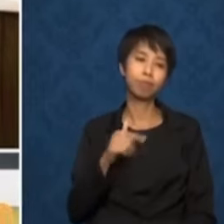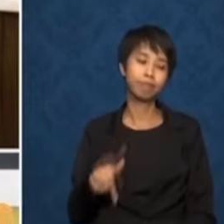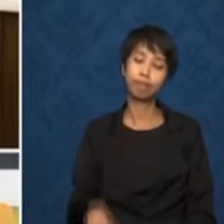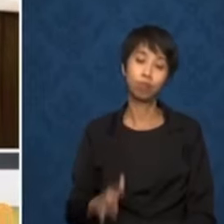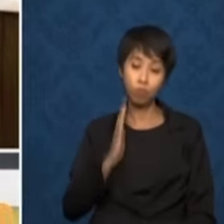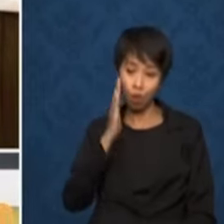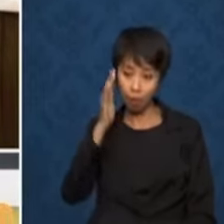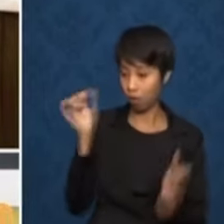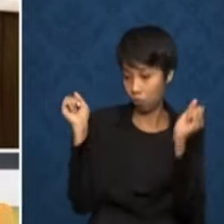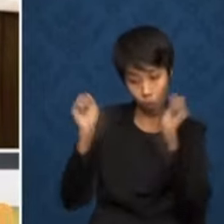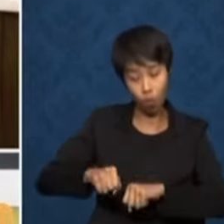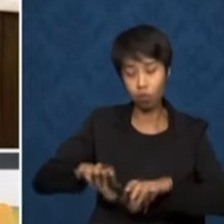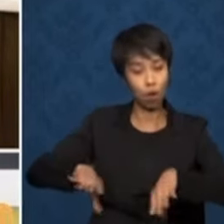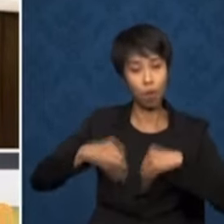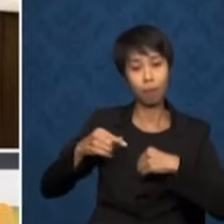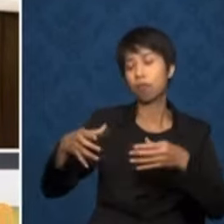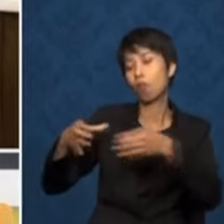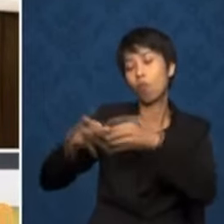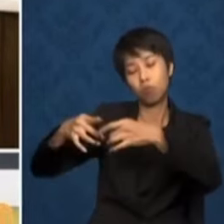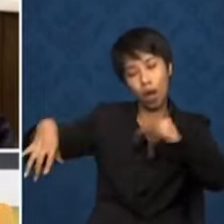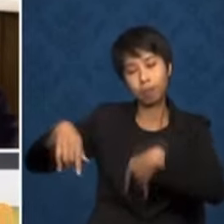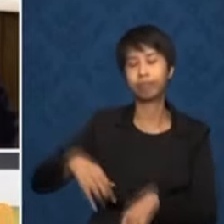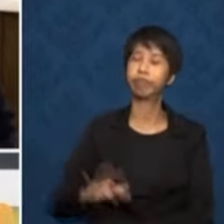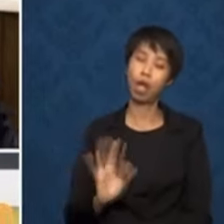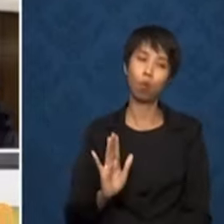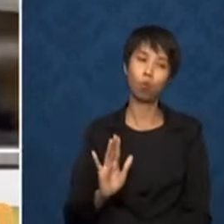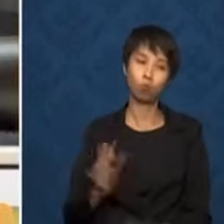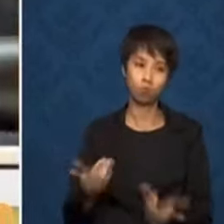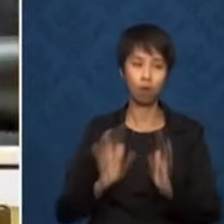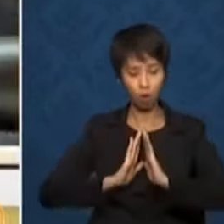ตกลงใดๆทั้งสิ้นกับฝ่ายค้านนะครับขอบคคุณฮะ